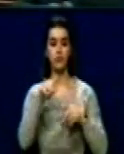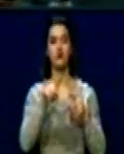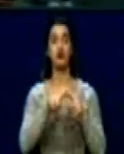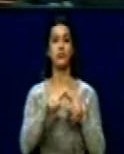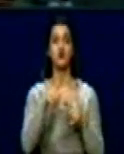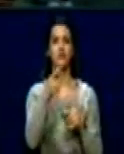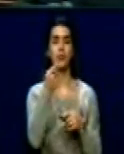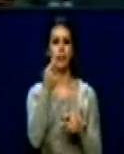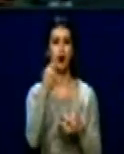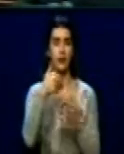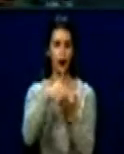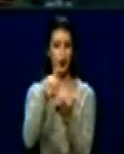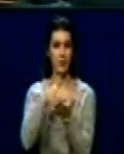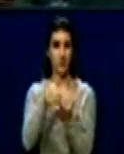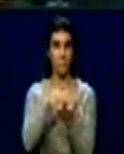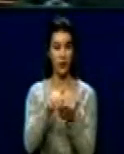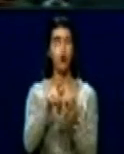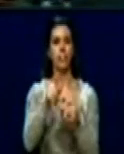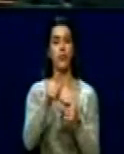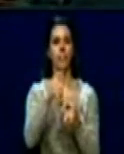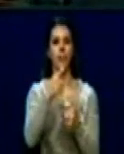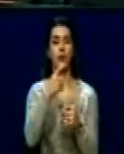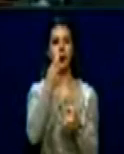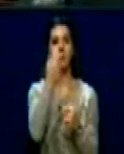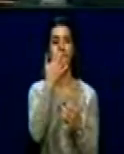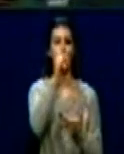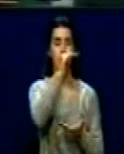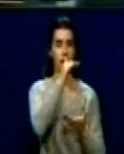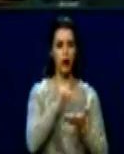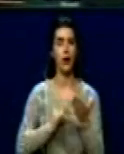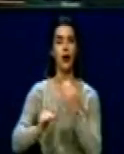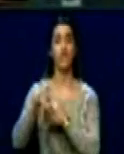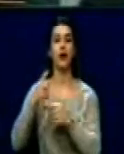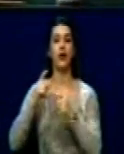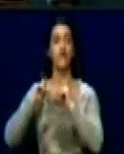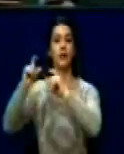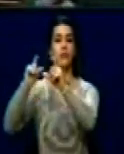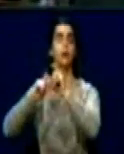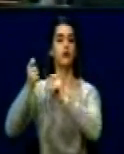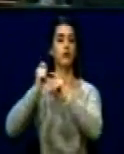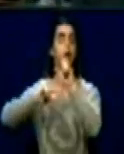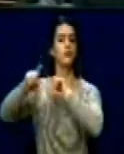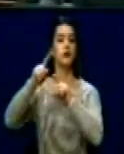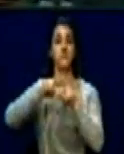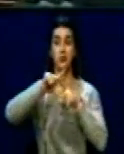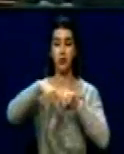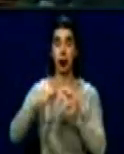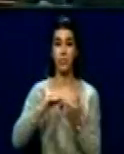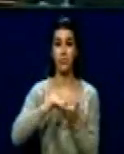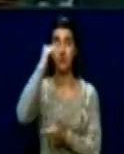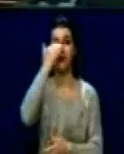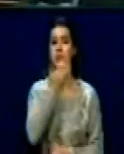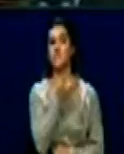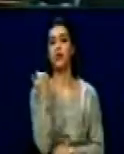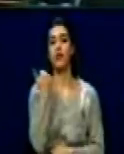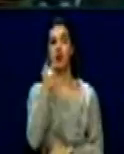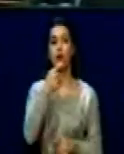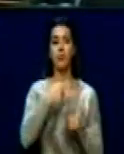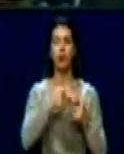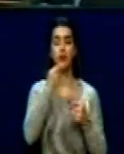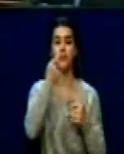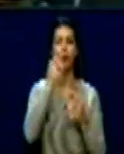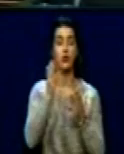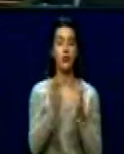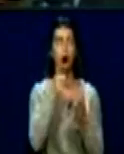buxhetor me rritje të borxhit publik. Asgjë tjetër, nuk është se po rritën tyrat, nuk është se kemi ndonjë ndryshim në strukturën e